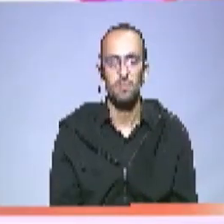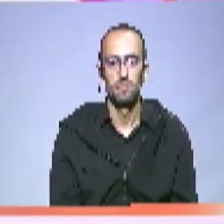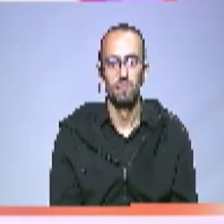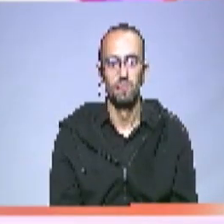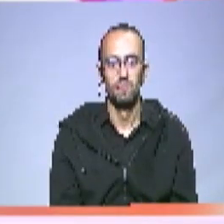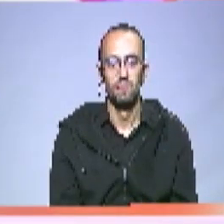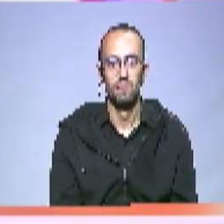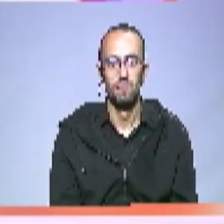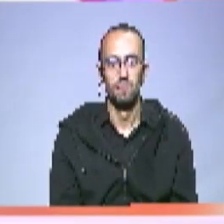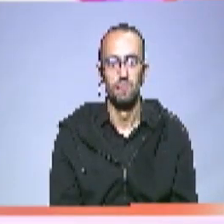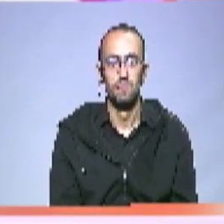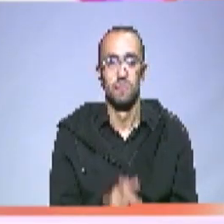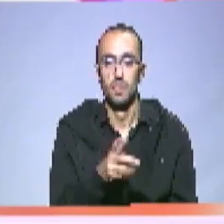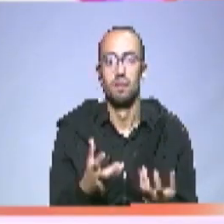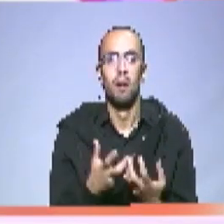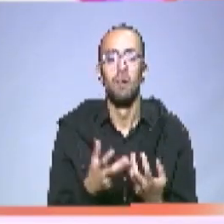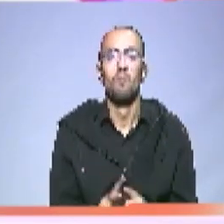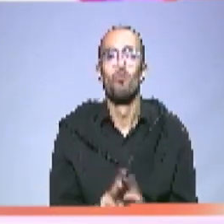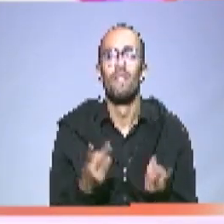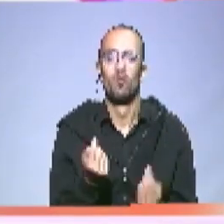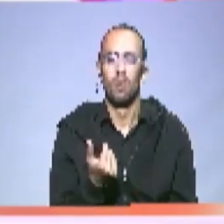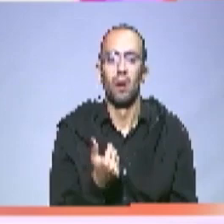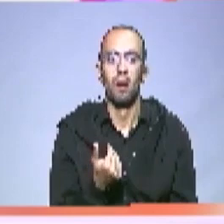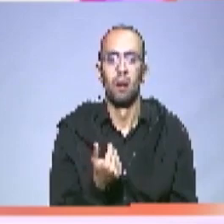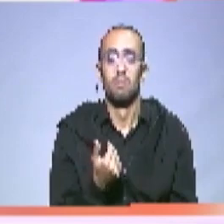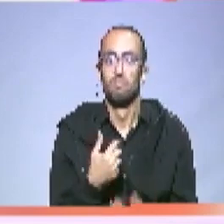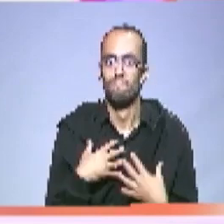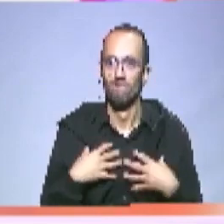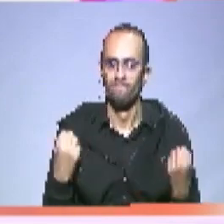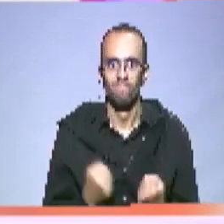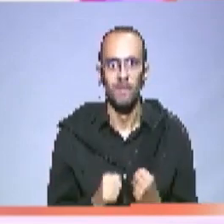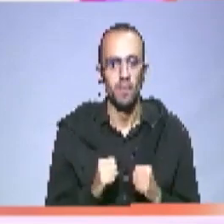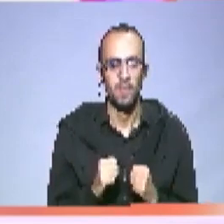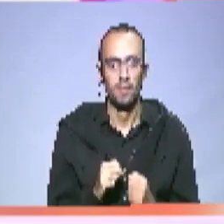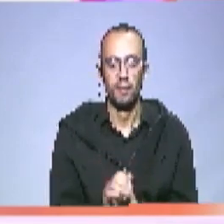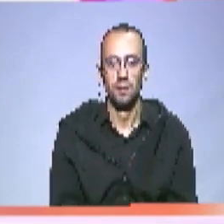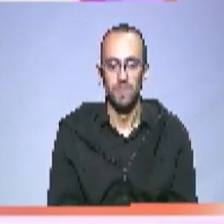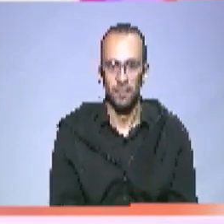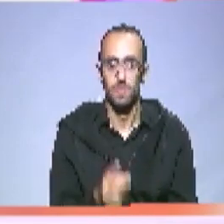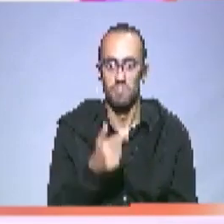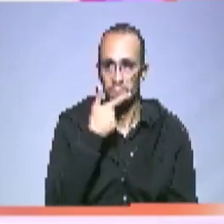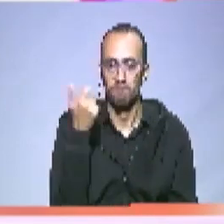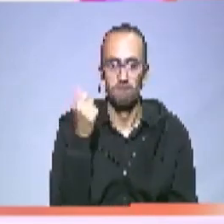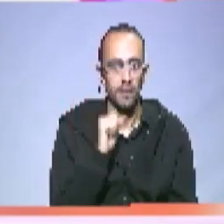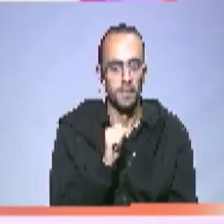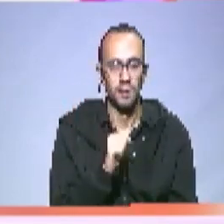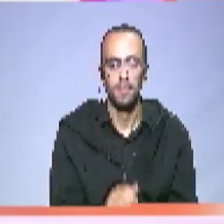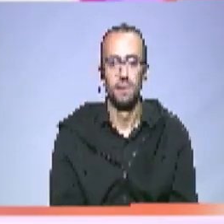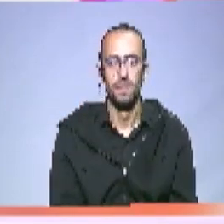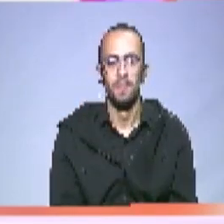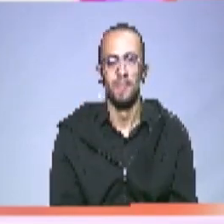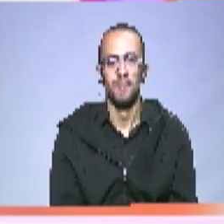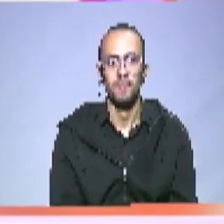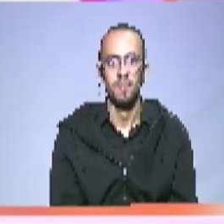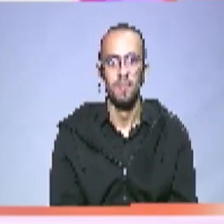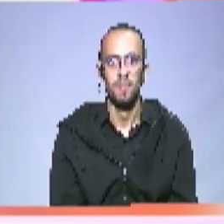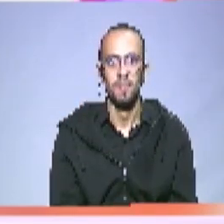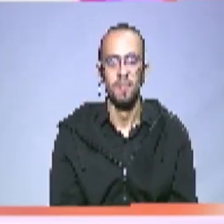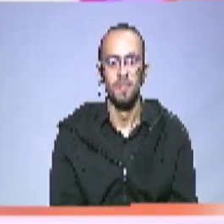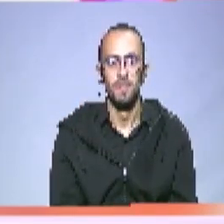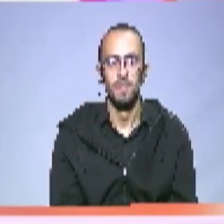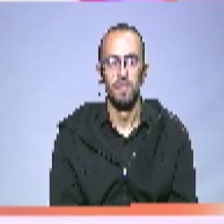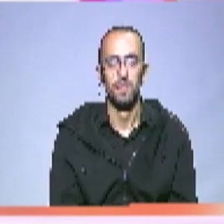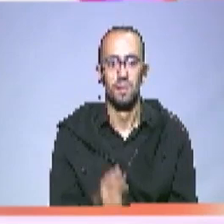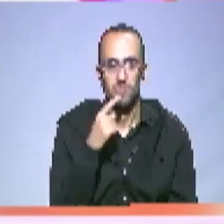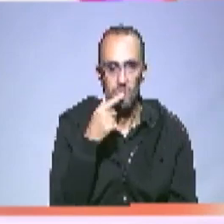عشان دي سلطه مختلفه شويه ومغذيه جدا وطعمها حلو قوي. حلو قوي، حلو ان احنا